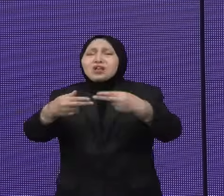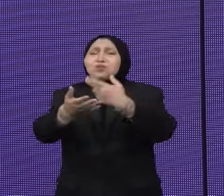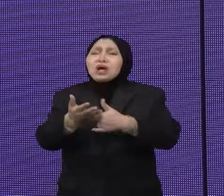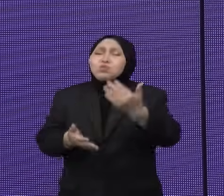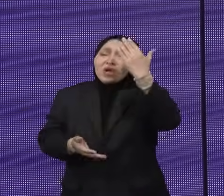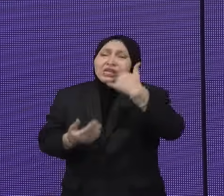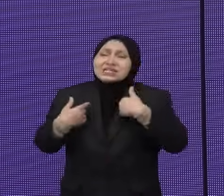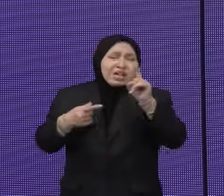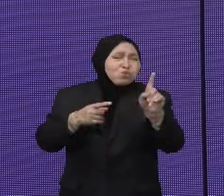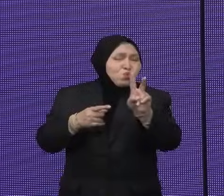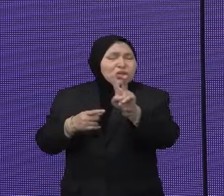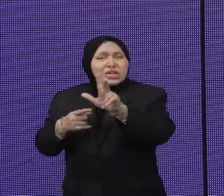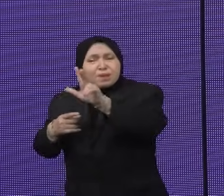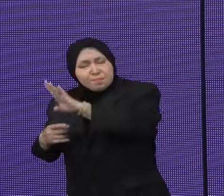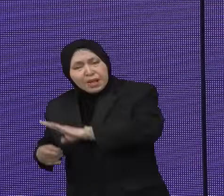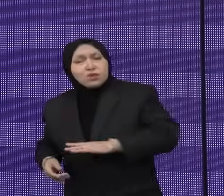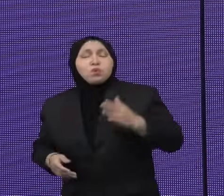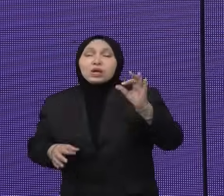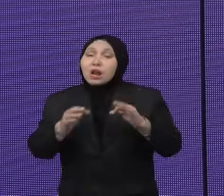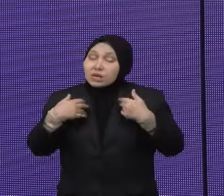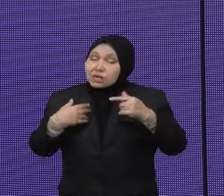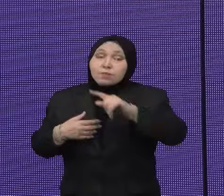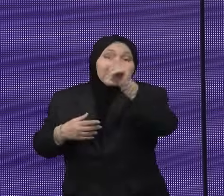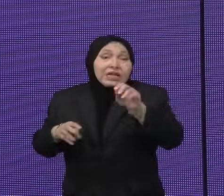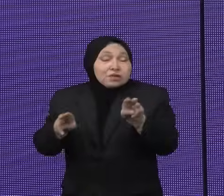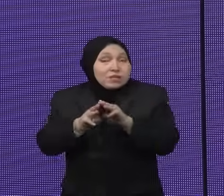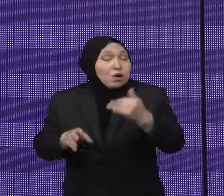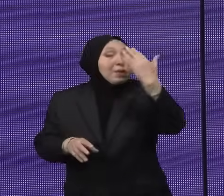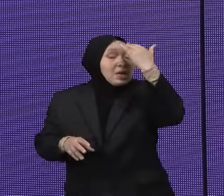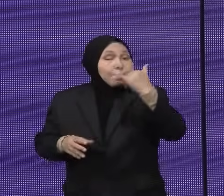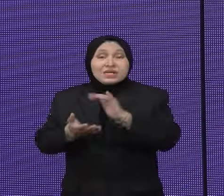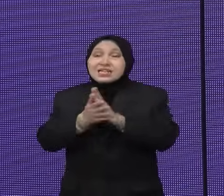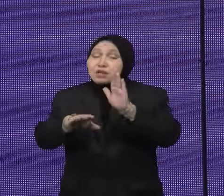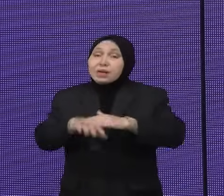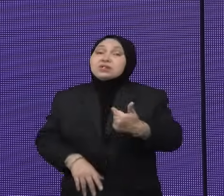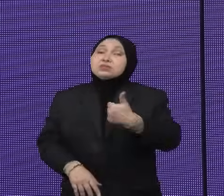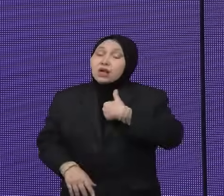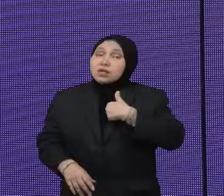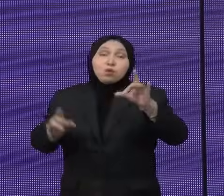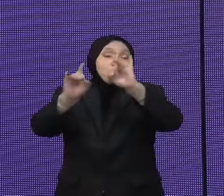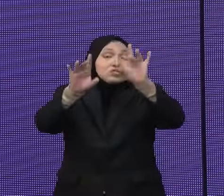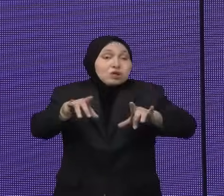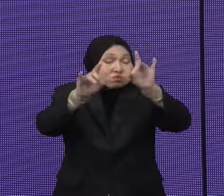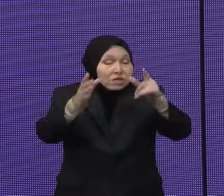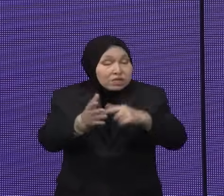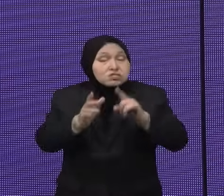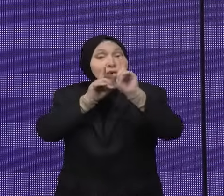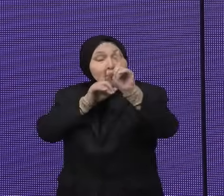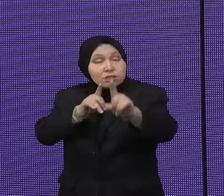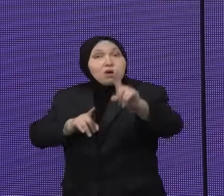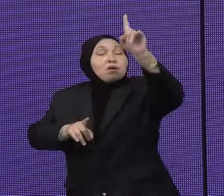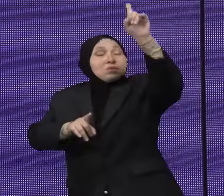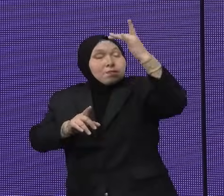ada 1, 2, 3, 4. Maka kalau ada yang bertanya begitu, mengapa jadi pada saya ujian-ujian ini, jawapannya Allah